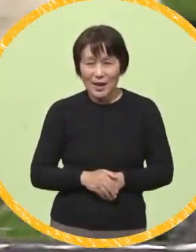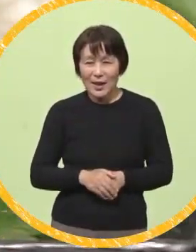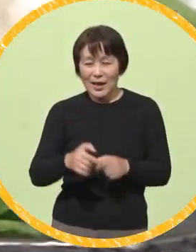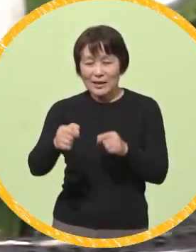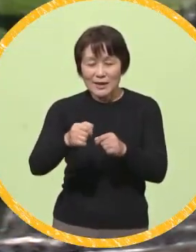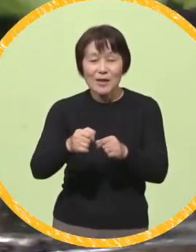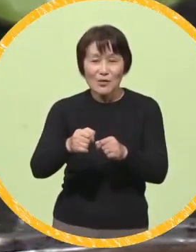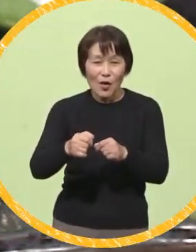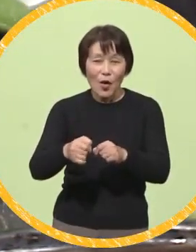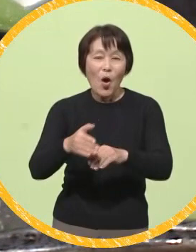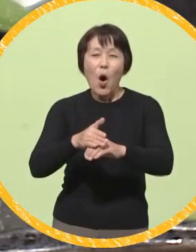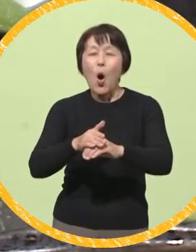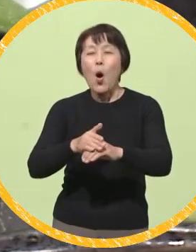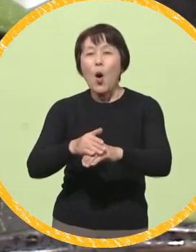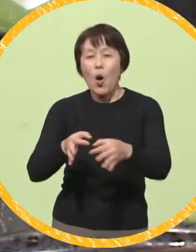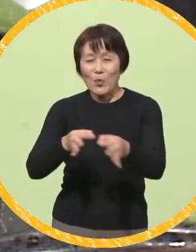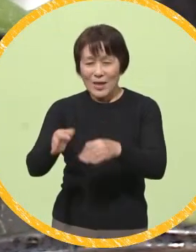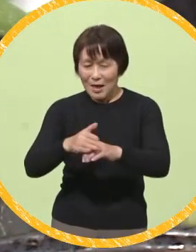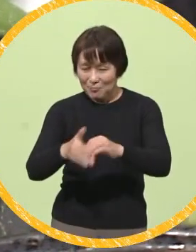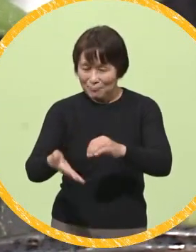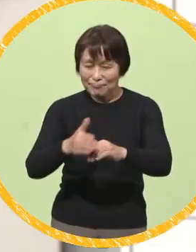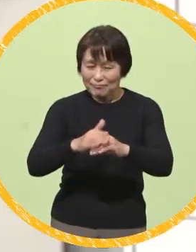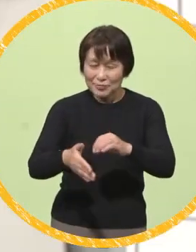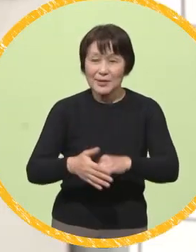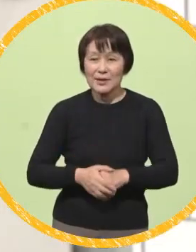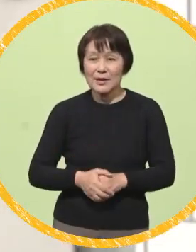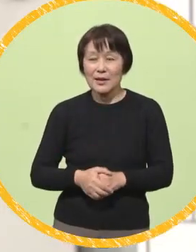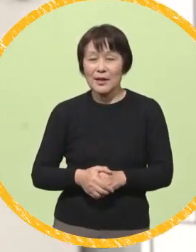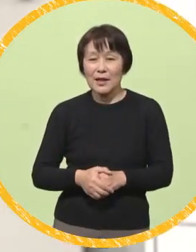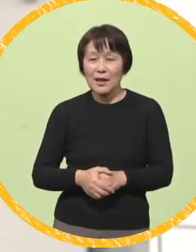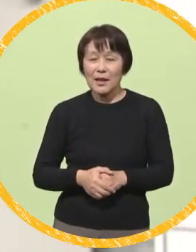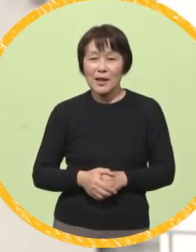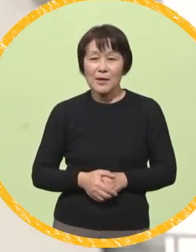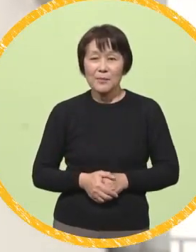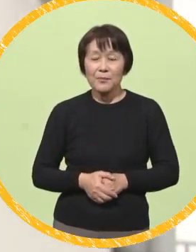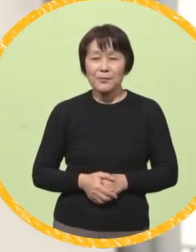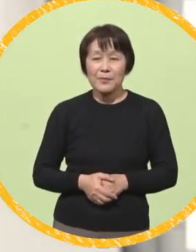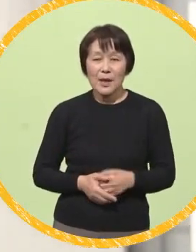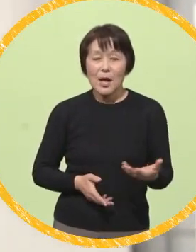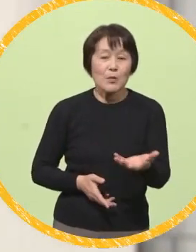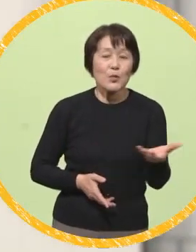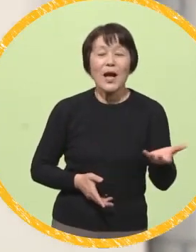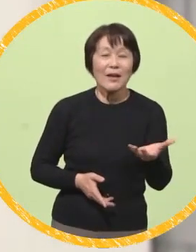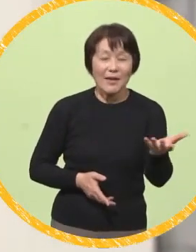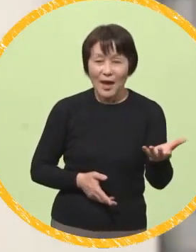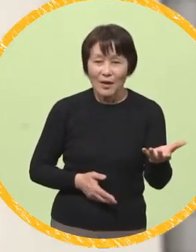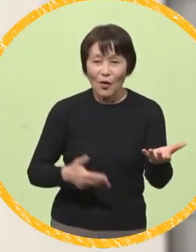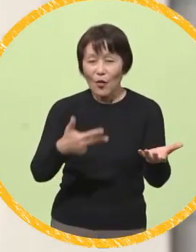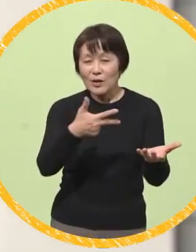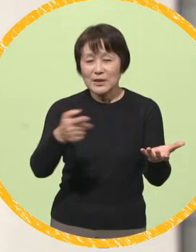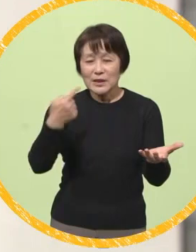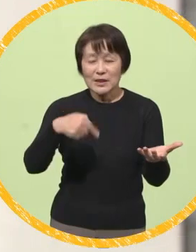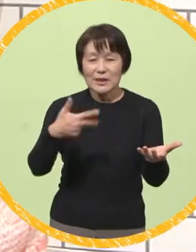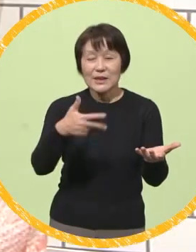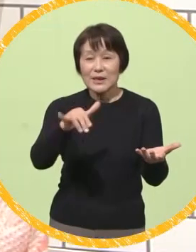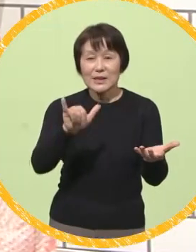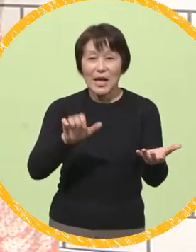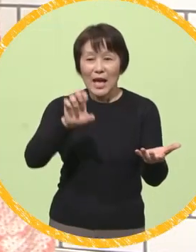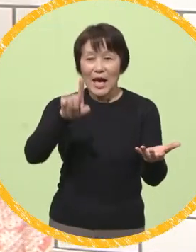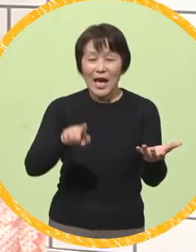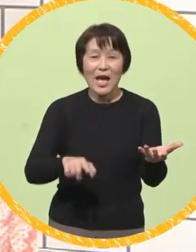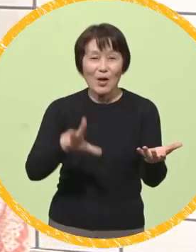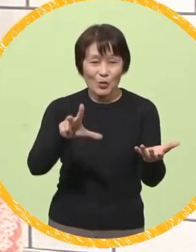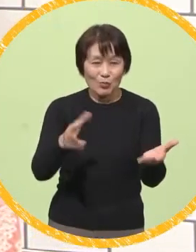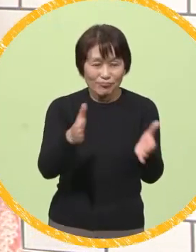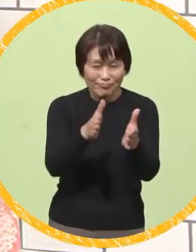お店に作っていただきました。 ジンジャーエールかな。あ、そうなんです、うん、このブラジャーというのは、うん、ブランデーとジンジャーエールで作ったカクテルという、 う ん、